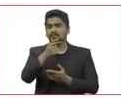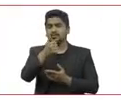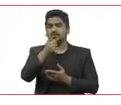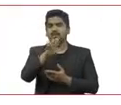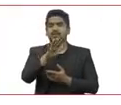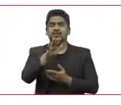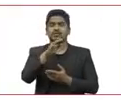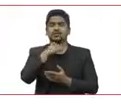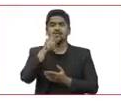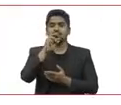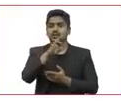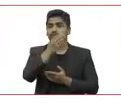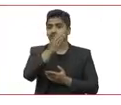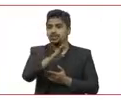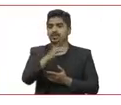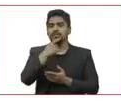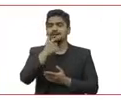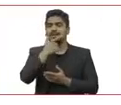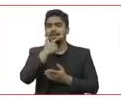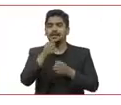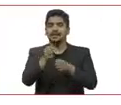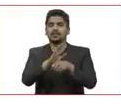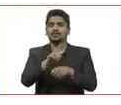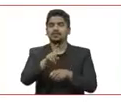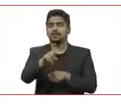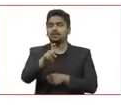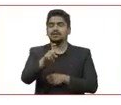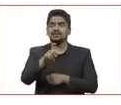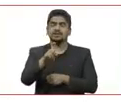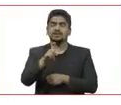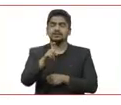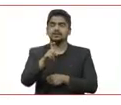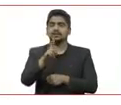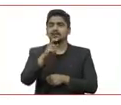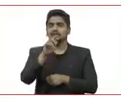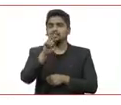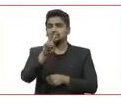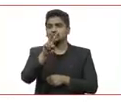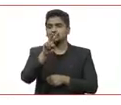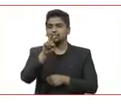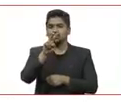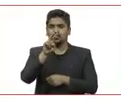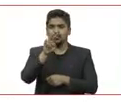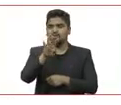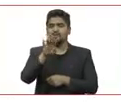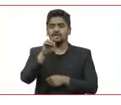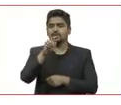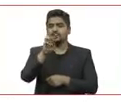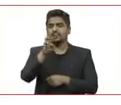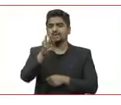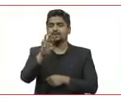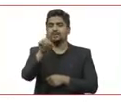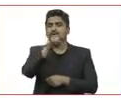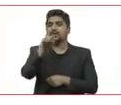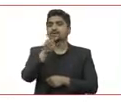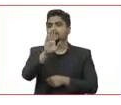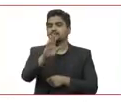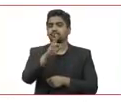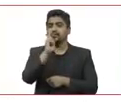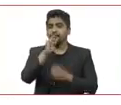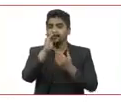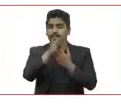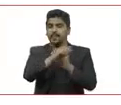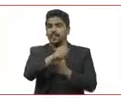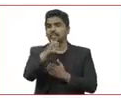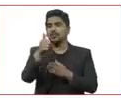को मृत्युदर हुन्छ भने बेलायती प्रजातिमा यो मृत्युदर बढेर 24.34% छ। त्यस्तै प्रकारले अरू